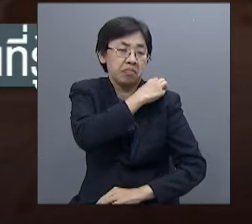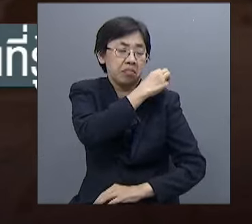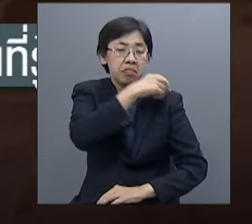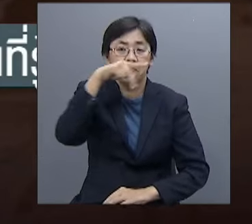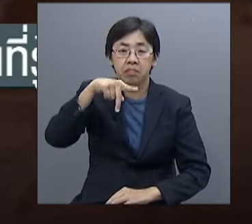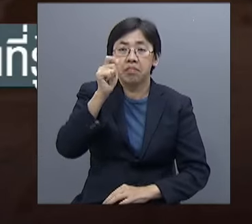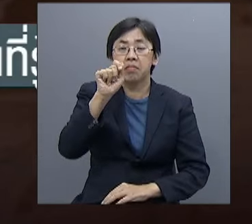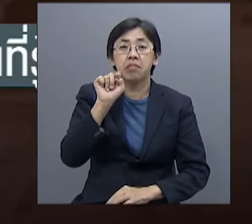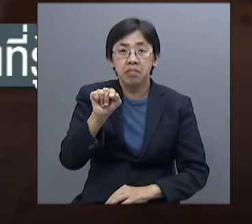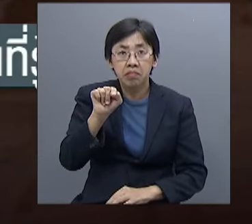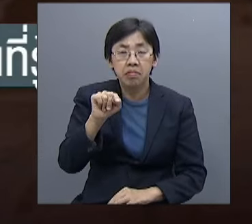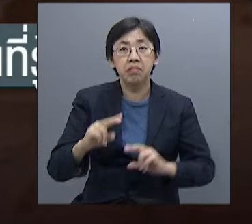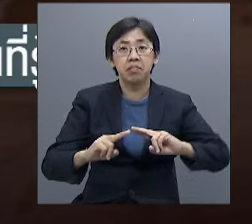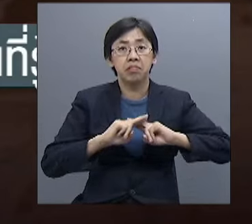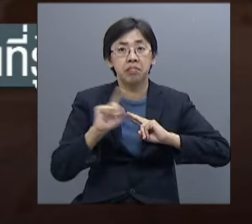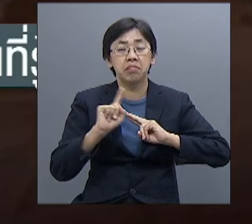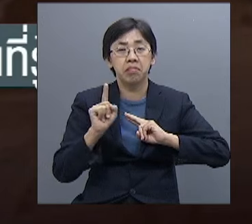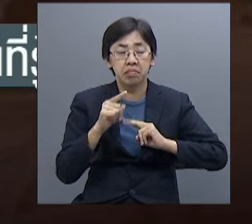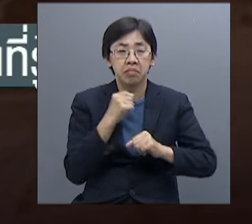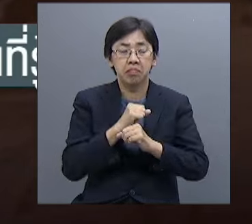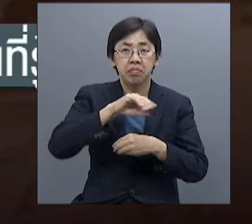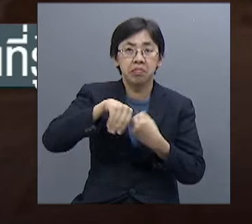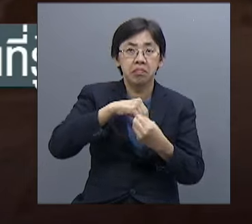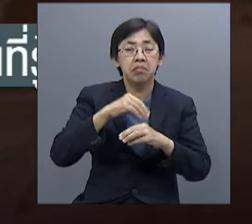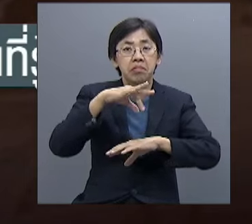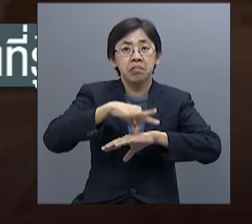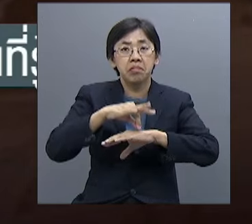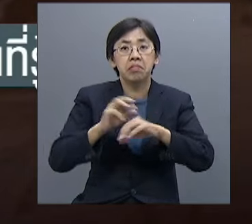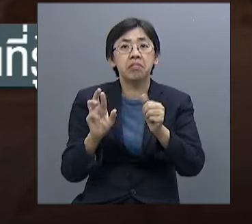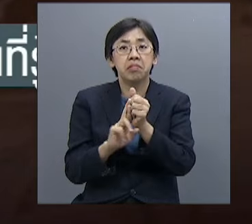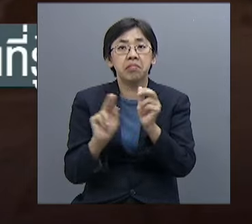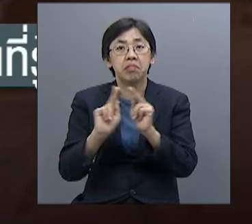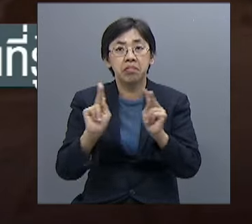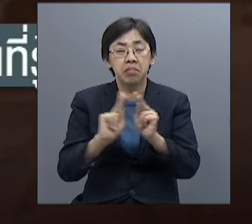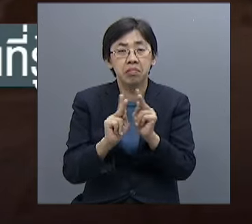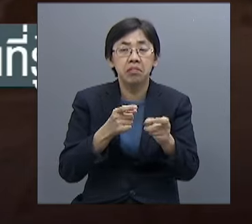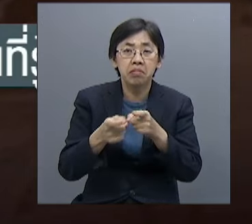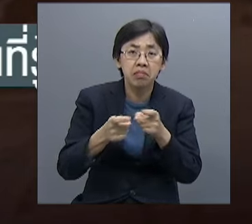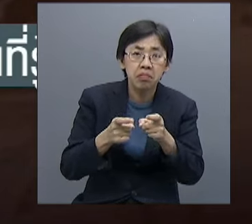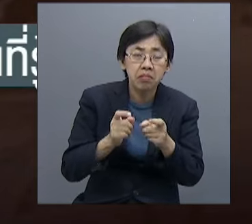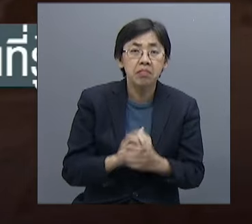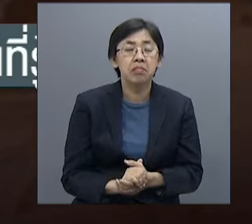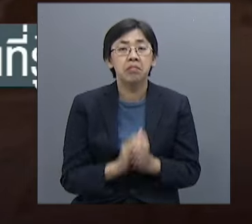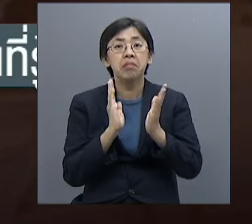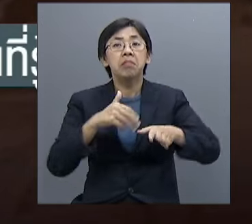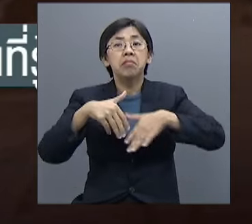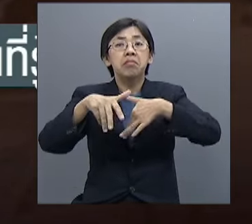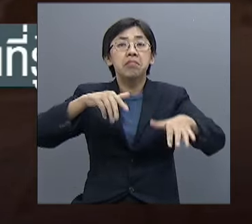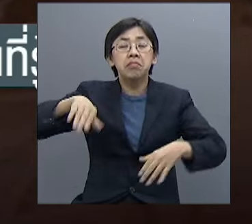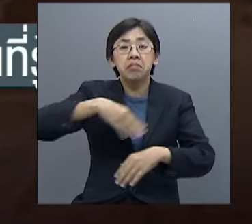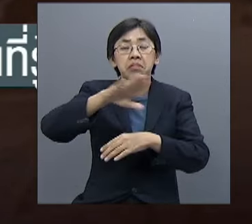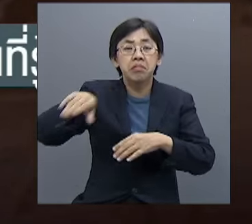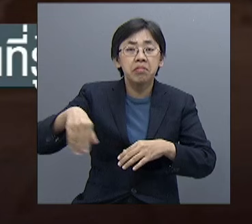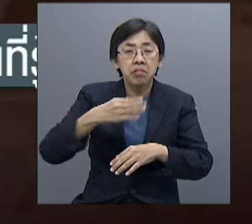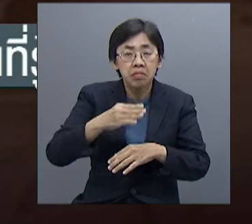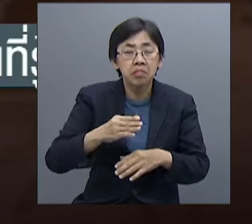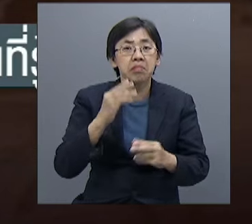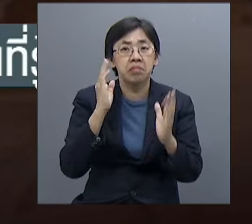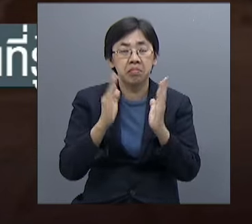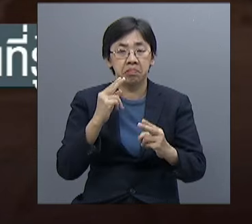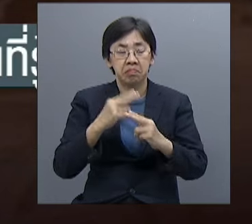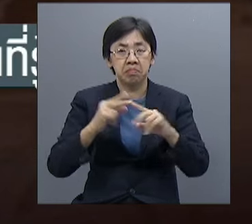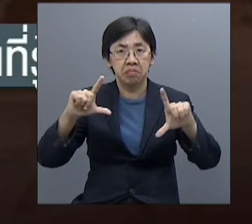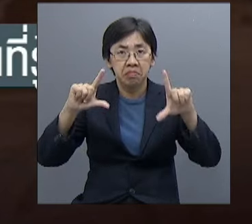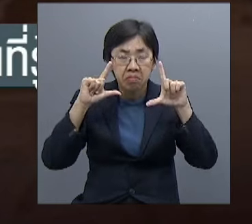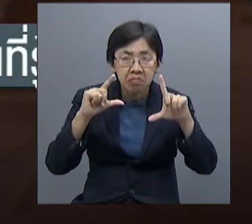ค่ะเอกชนต้องเป็นนักธุรกิจตำแหน่งไม่ต่ำกว่ารองกรรมการผู้จัดการบุคคลทั่วไปตามเป้าหมายจะต้องมีชื่อเสีย